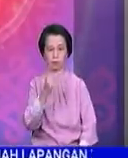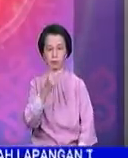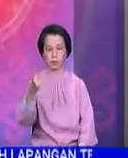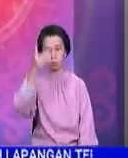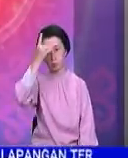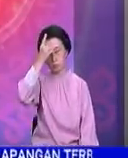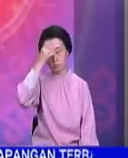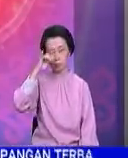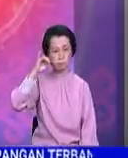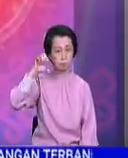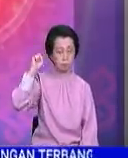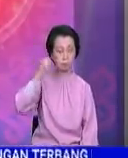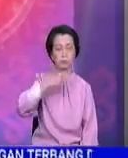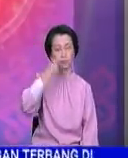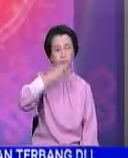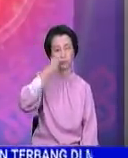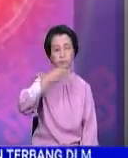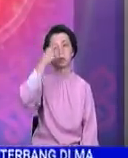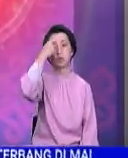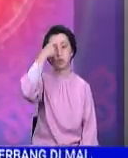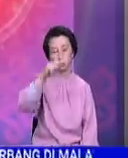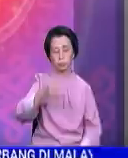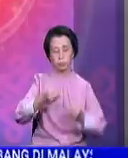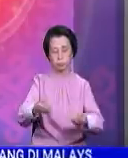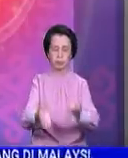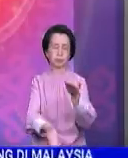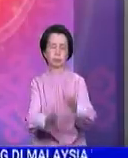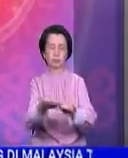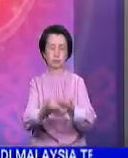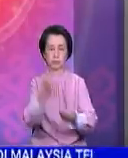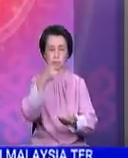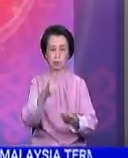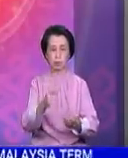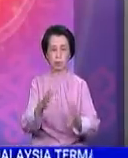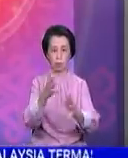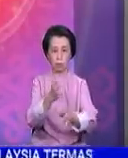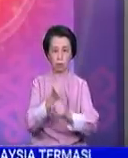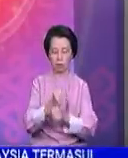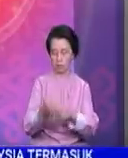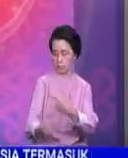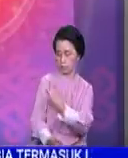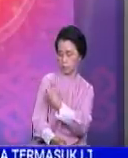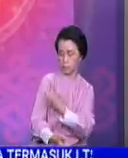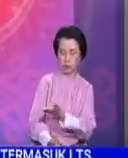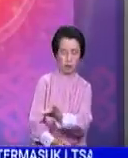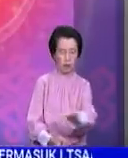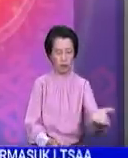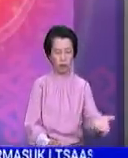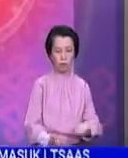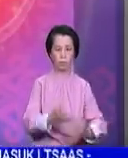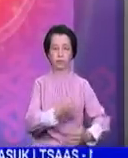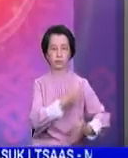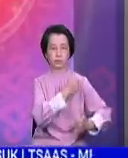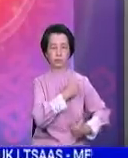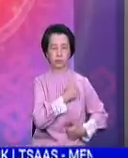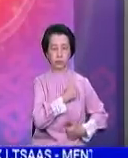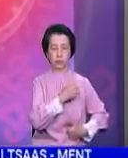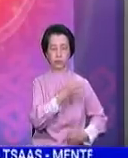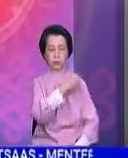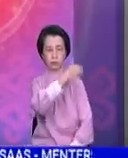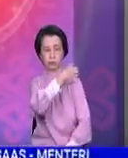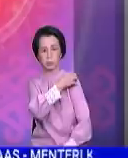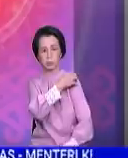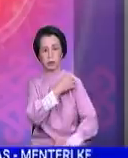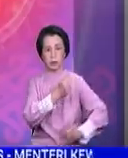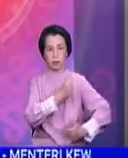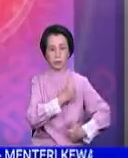Seri Ismail Sabri Yaakob berkata, ia bagi memberi kemudahan kepada penerima vaksin dalam kalangan keluarga anggota dan pegawai